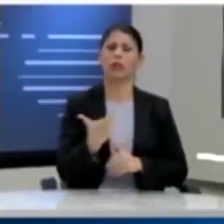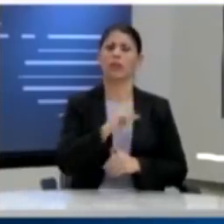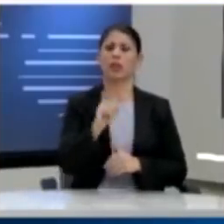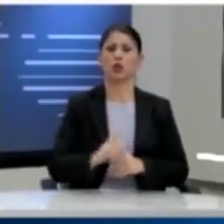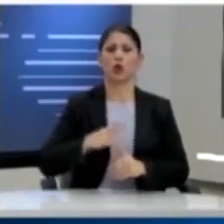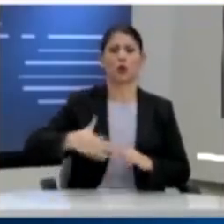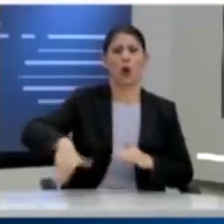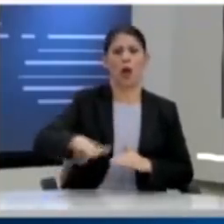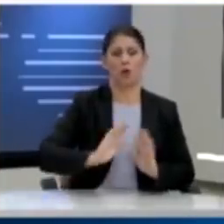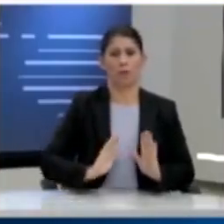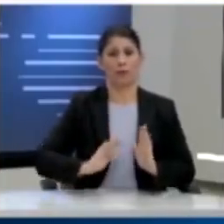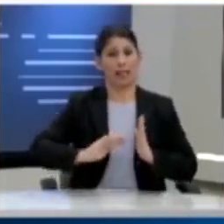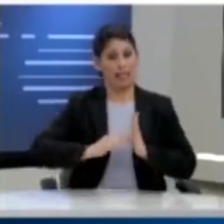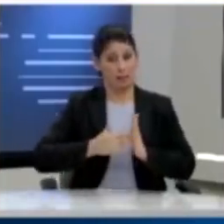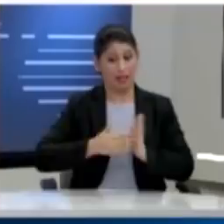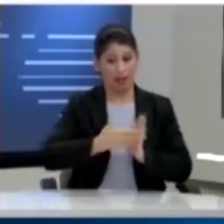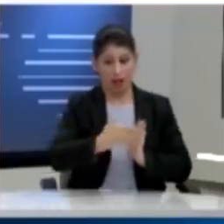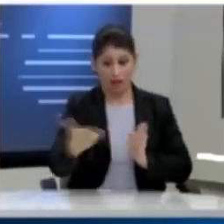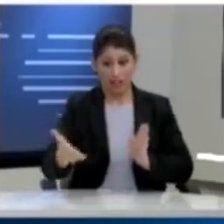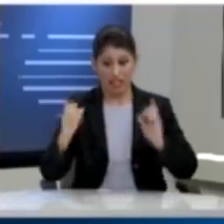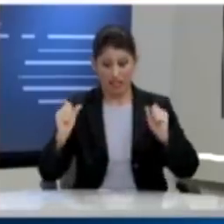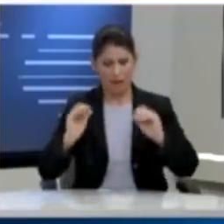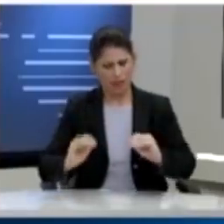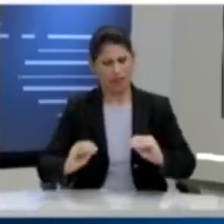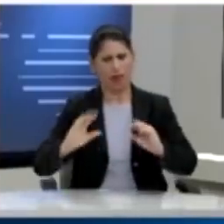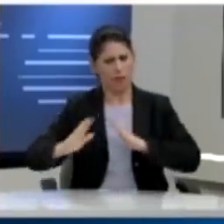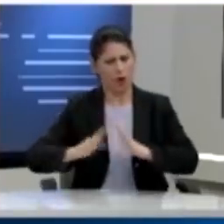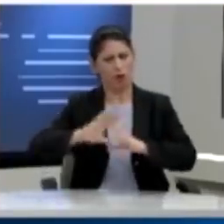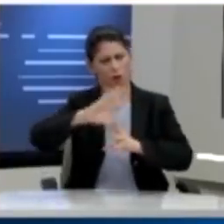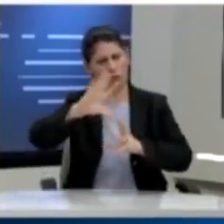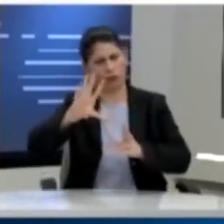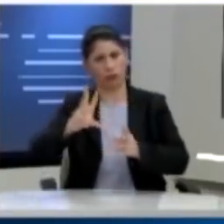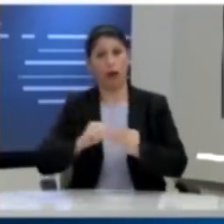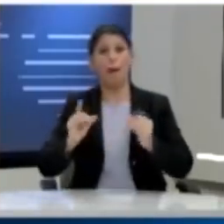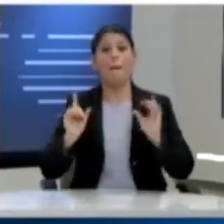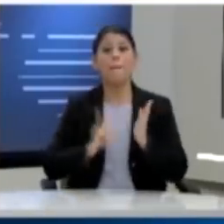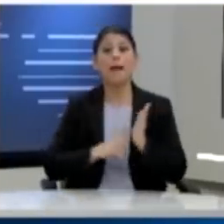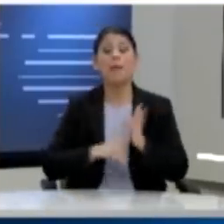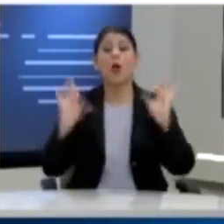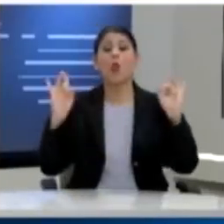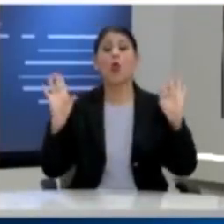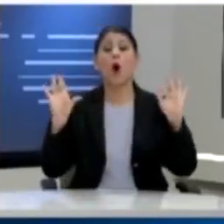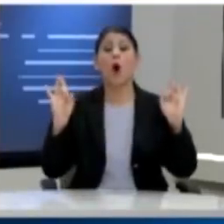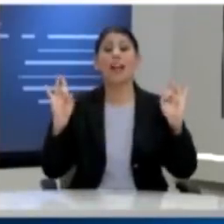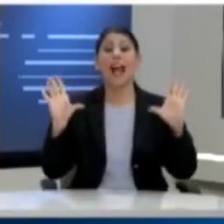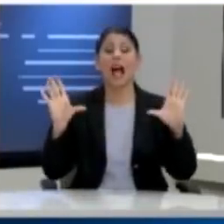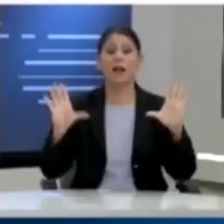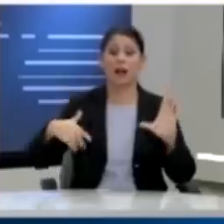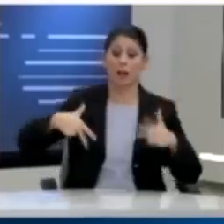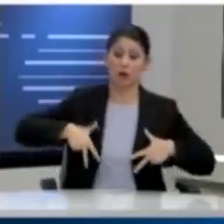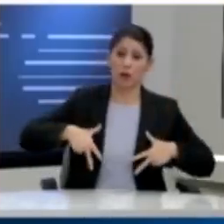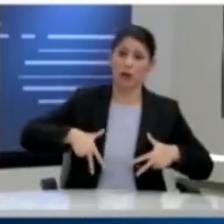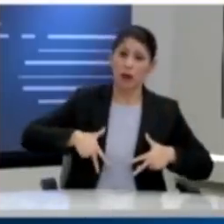μας. Οι υπηρεσίες αυτές πρέπει να παρέχονται δωρεάν από το κράτος. Η κοινωνική ασφάλιση να είναι